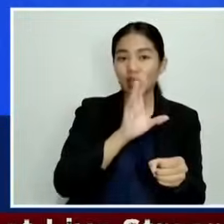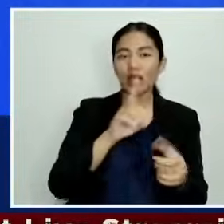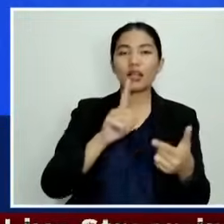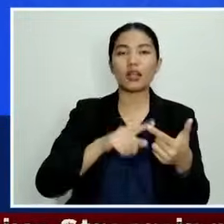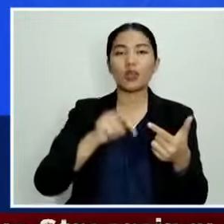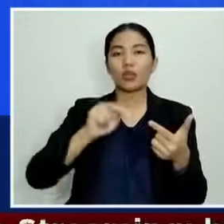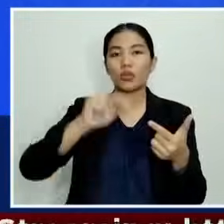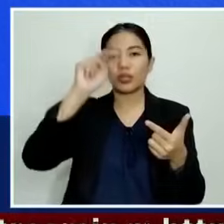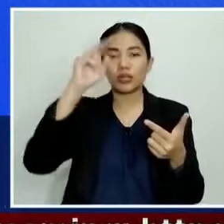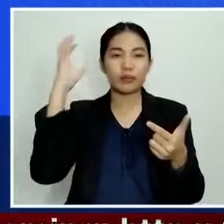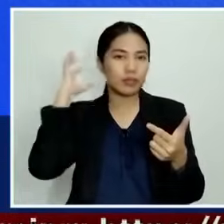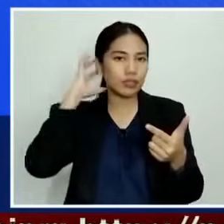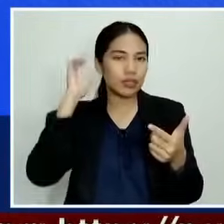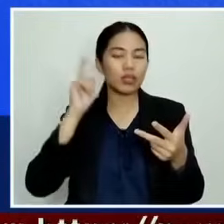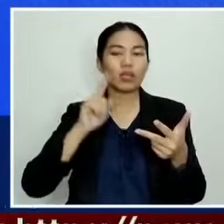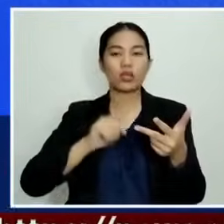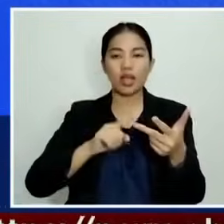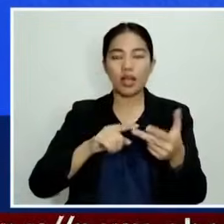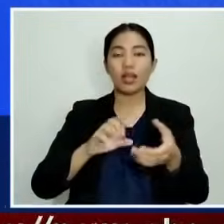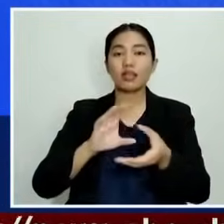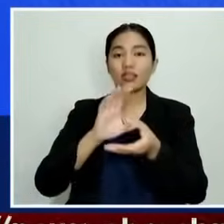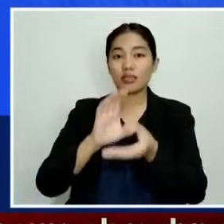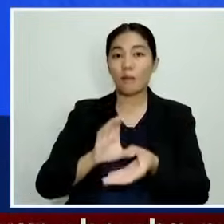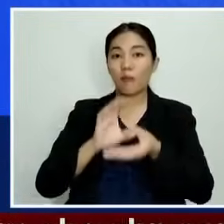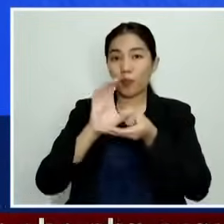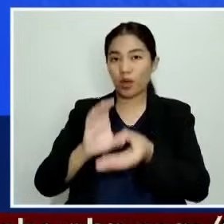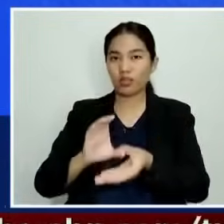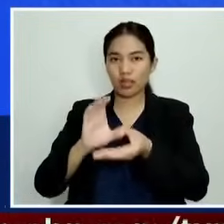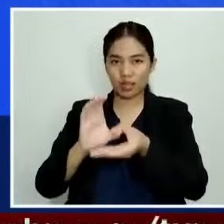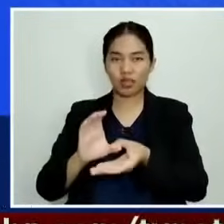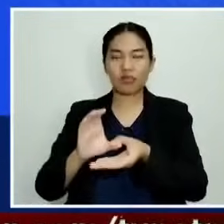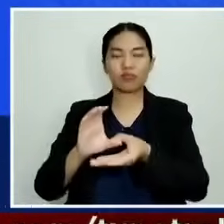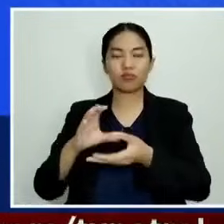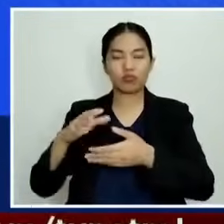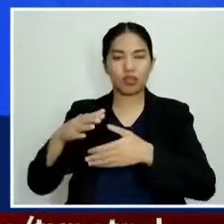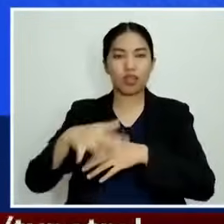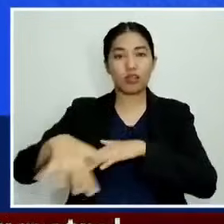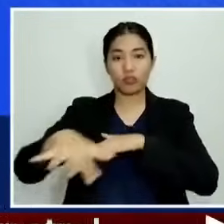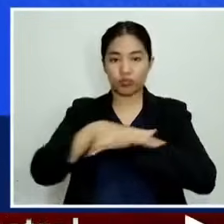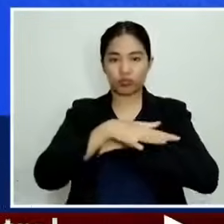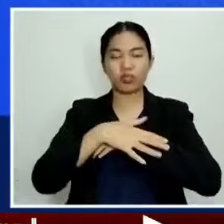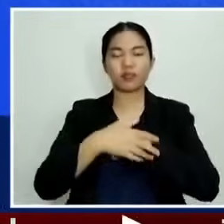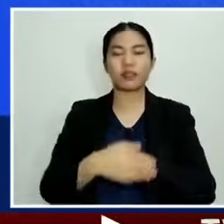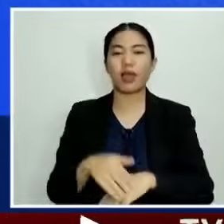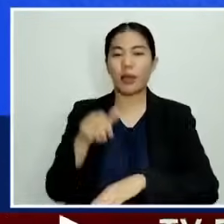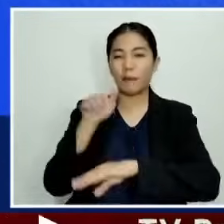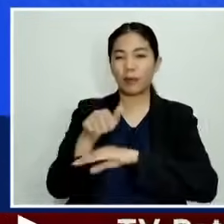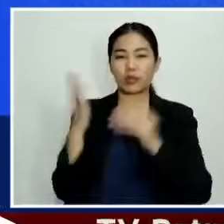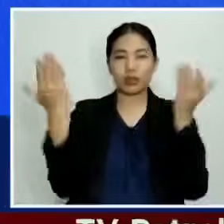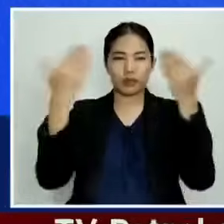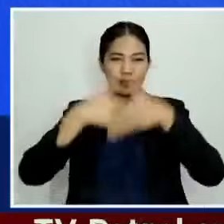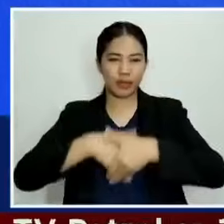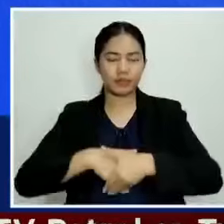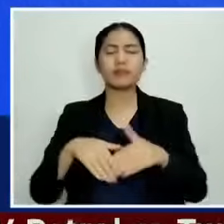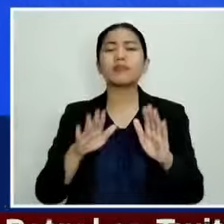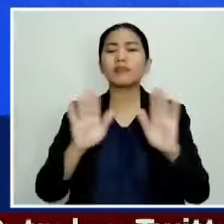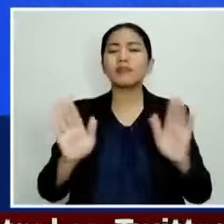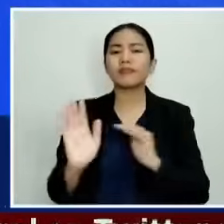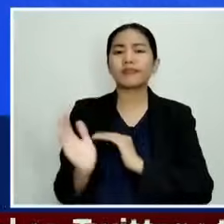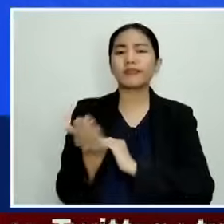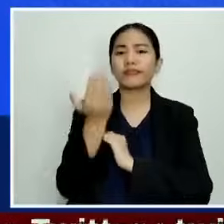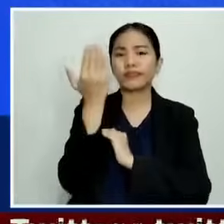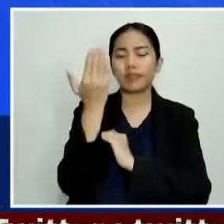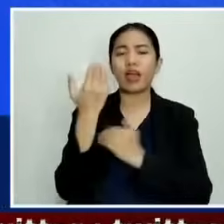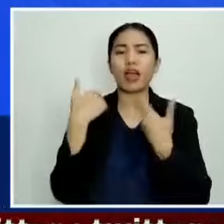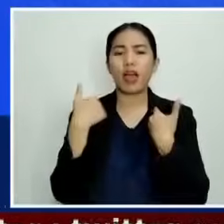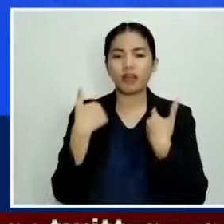at Zamboanga Peninsula mula hapon hanggang gabi. Sa Linggo ng umaga, may malakas na ulan sa Lanao del Sur. Uulan din